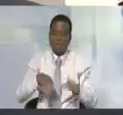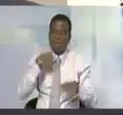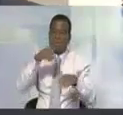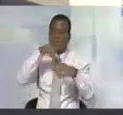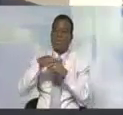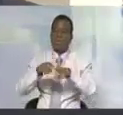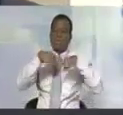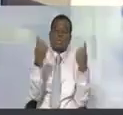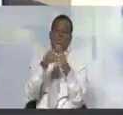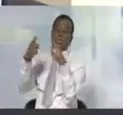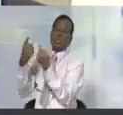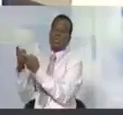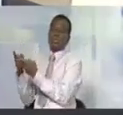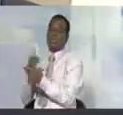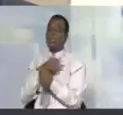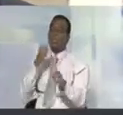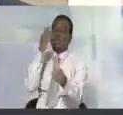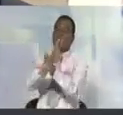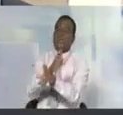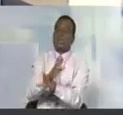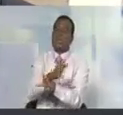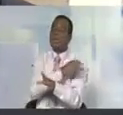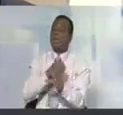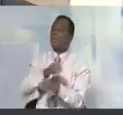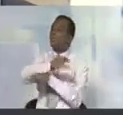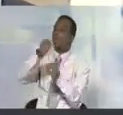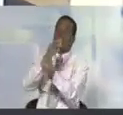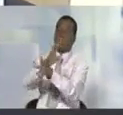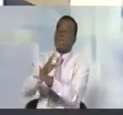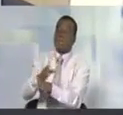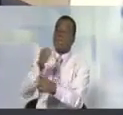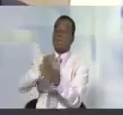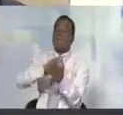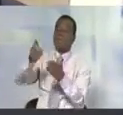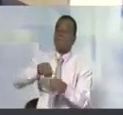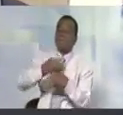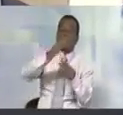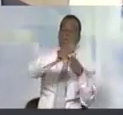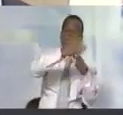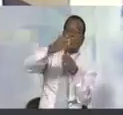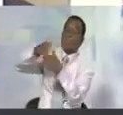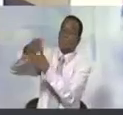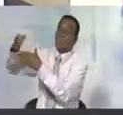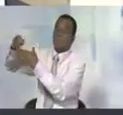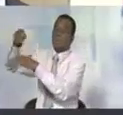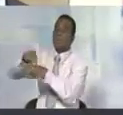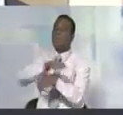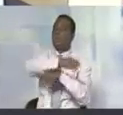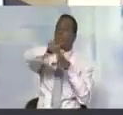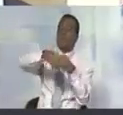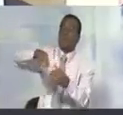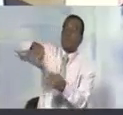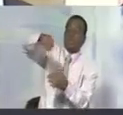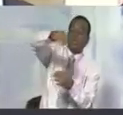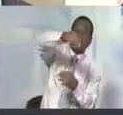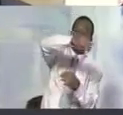qu'on a sélectionnés de s'apprêter. Les semences sont déjà arrivées. Cette semaine, nous allons procéder à la distribution des semences et donc